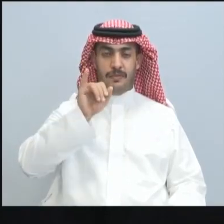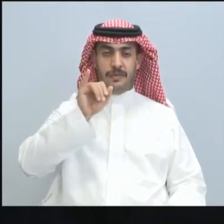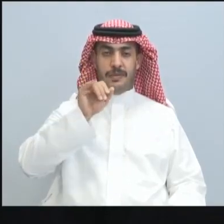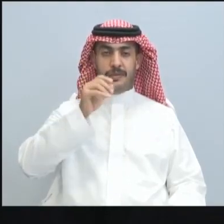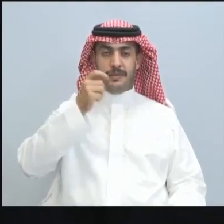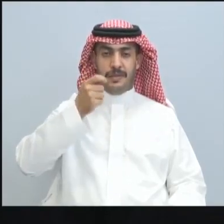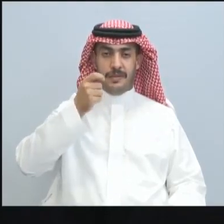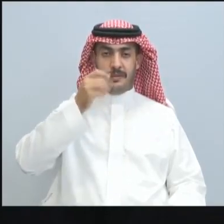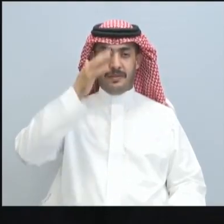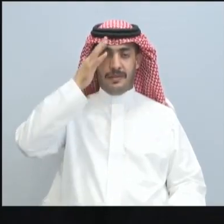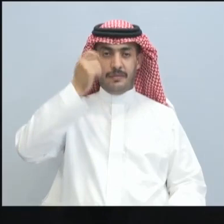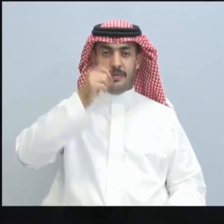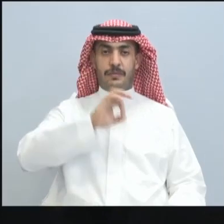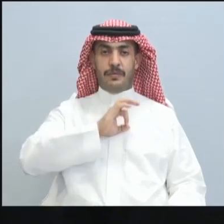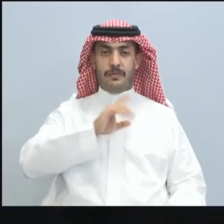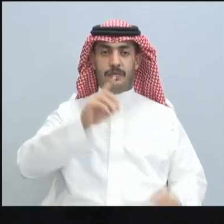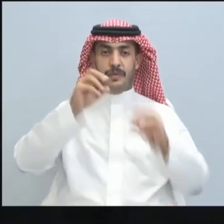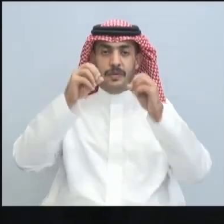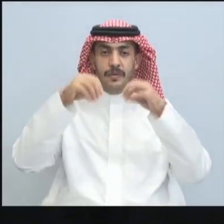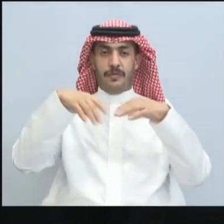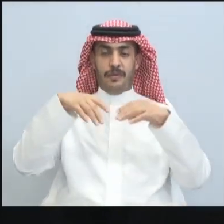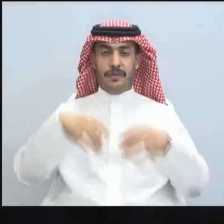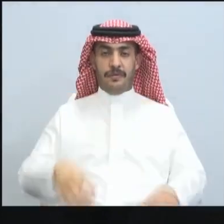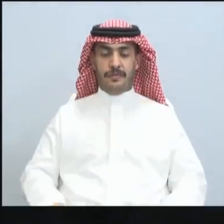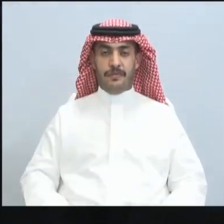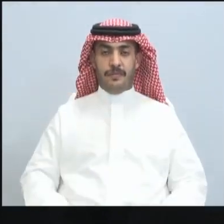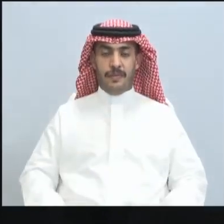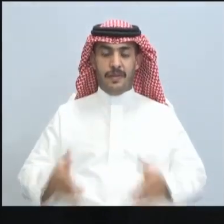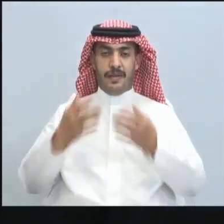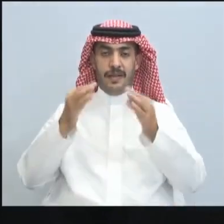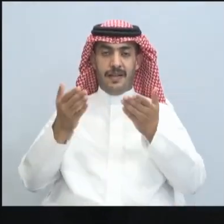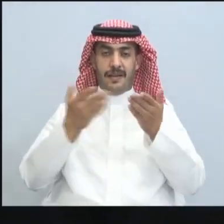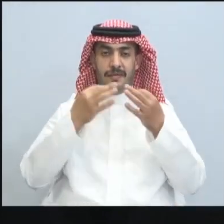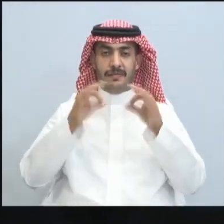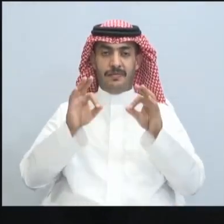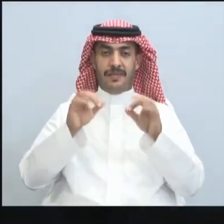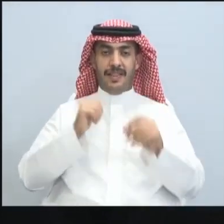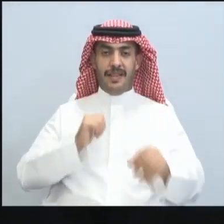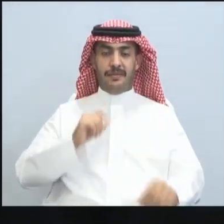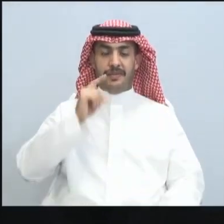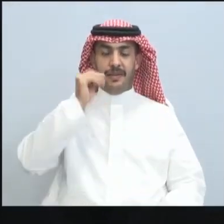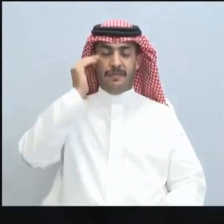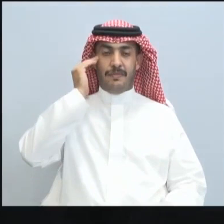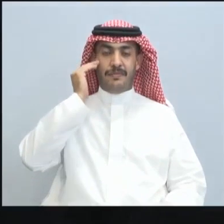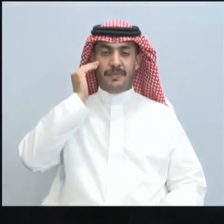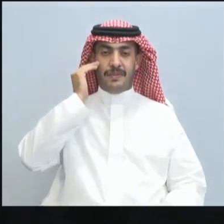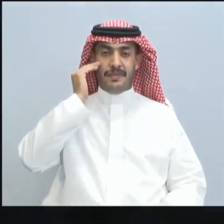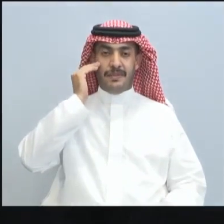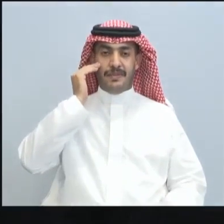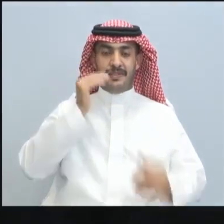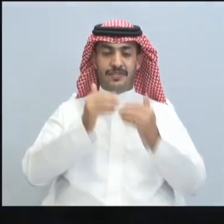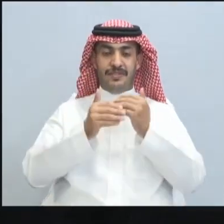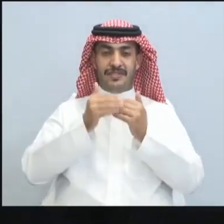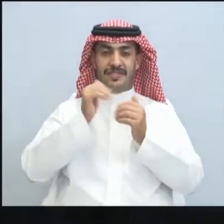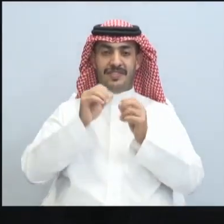وازك السلام السلام عليكم ورحمه الله وبركاته واهلا وسهلا بكم اعزائي طلابا وطالبات